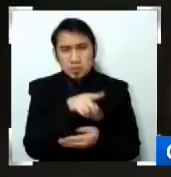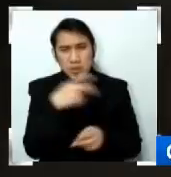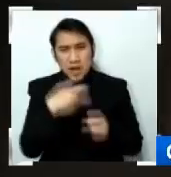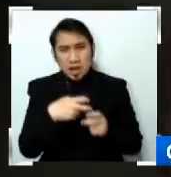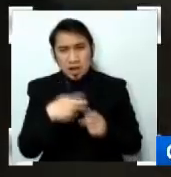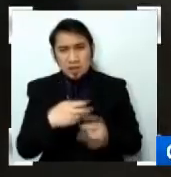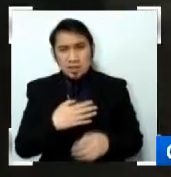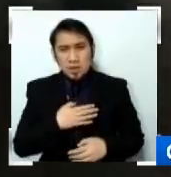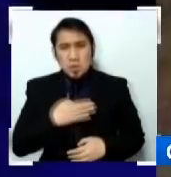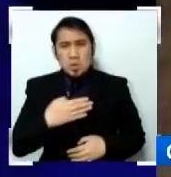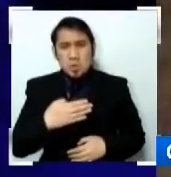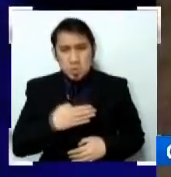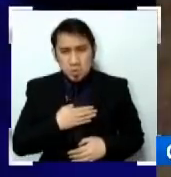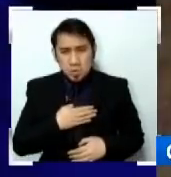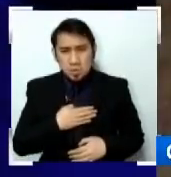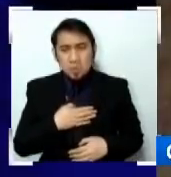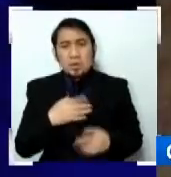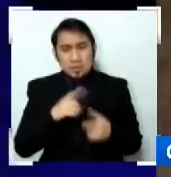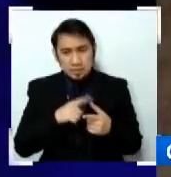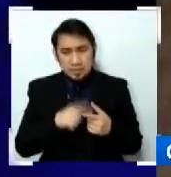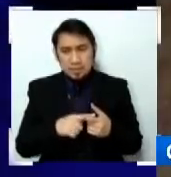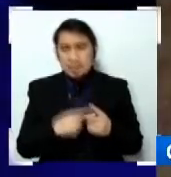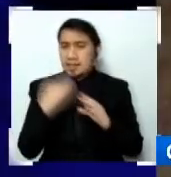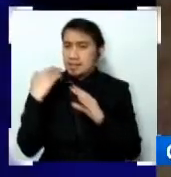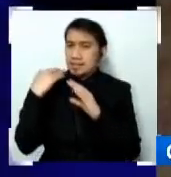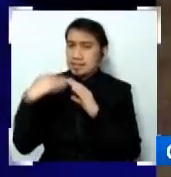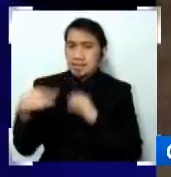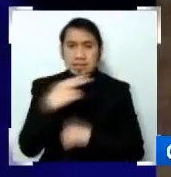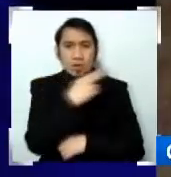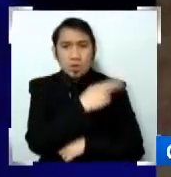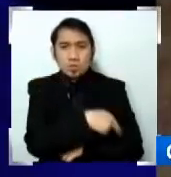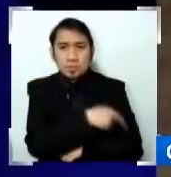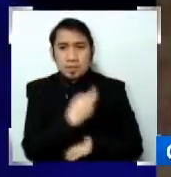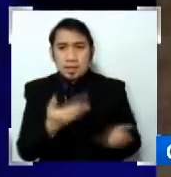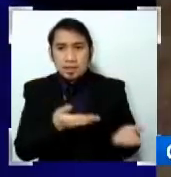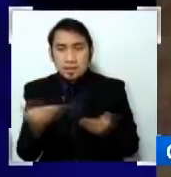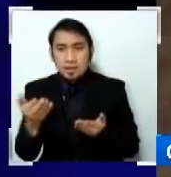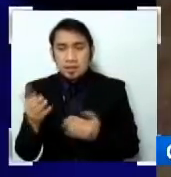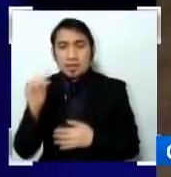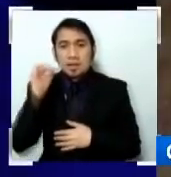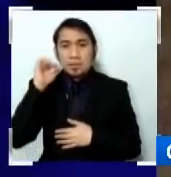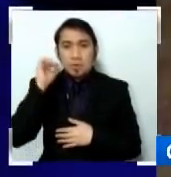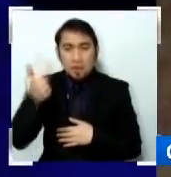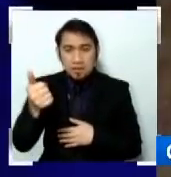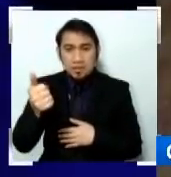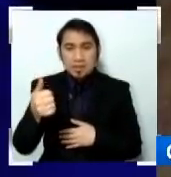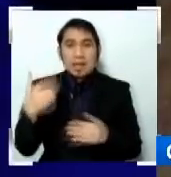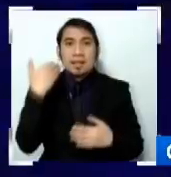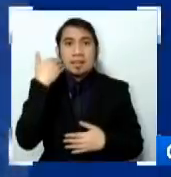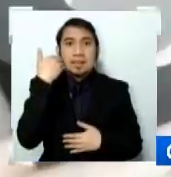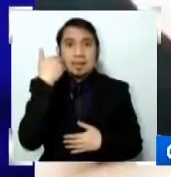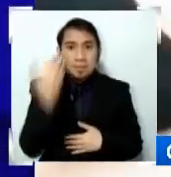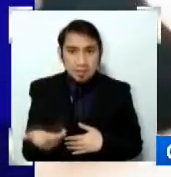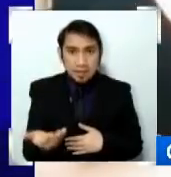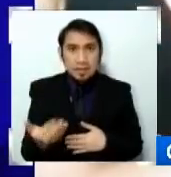sa hospital. Kinabukasan, namatay si Carlo at ang cause of death, traumatic brain